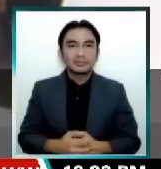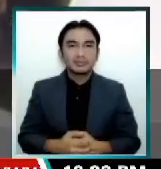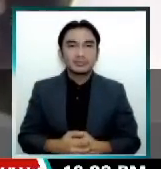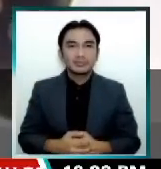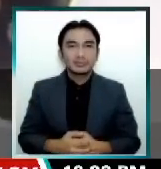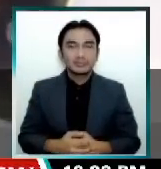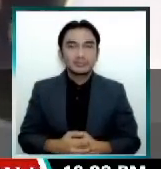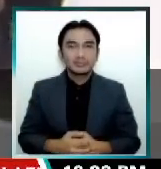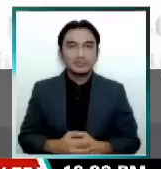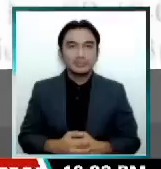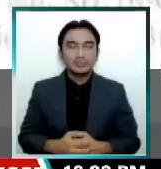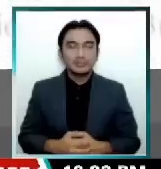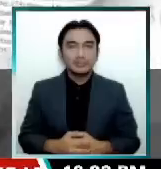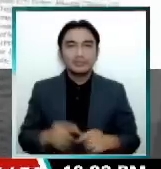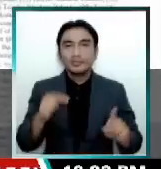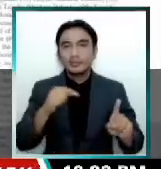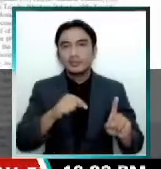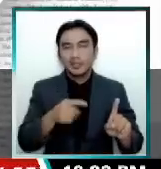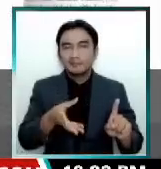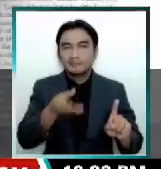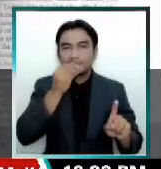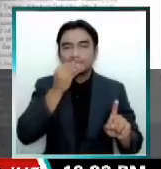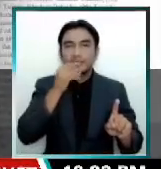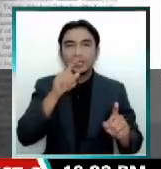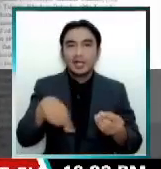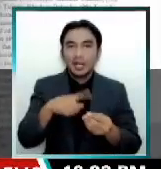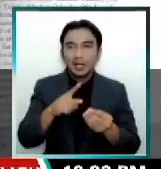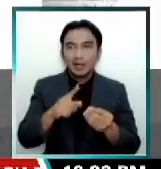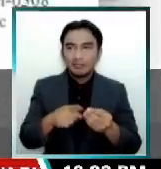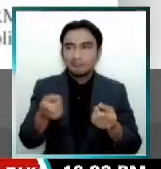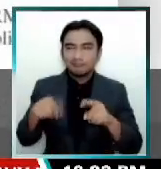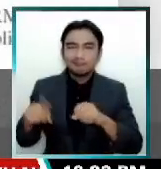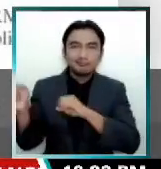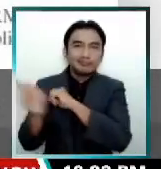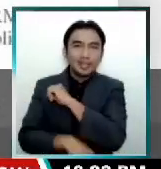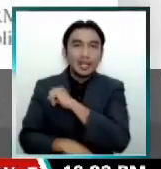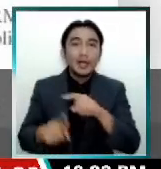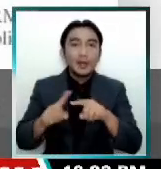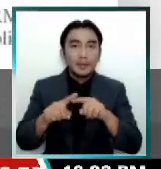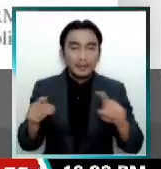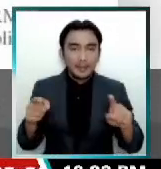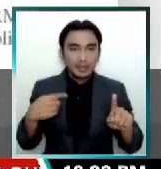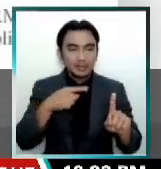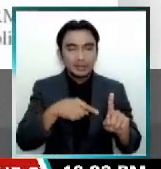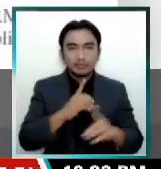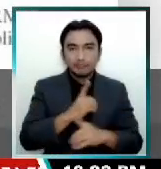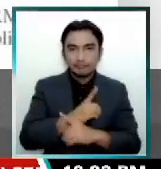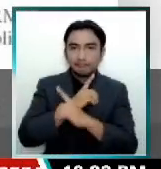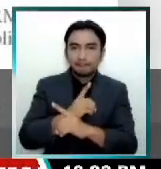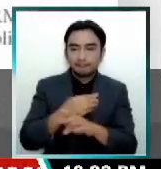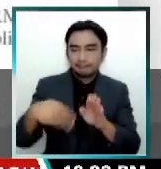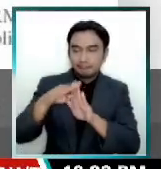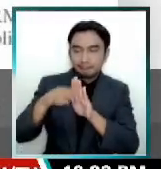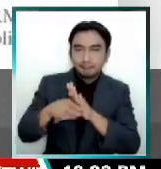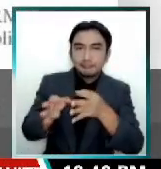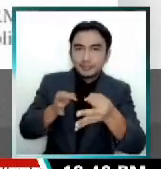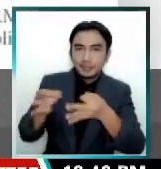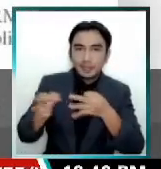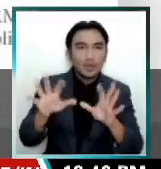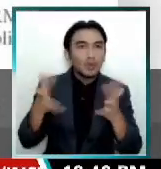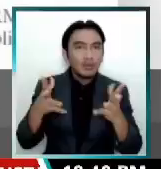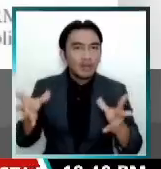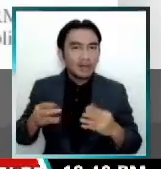Wala pang pahayag si Paulate tungkol sa hatol, pero nakasaad sa kanyang depensa, hindi raw siya tumanggap ng pera